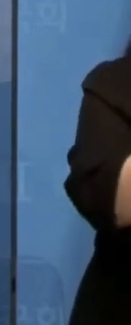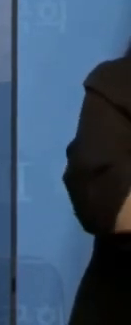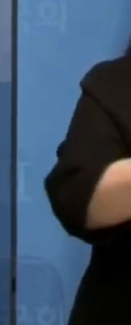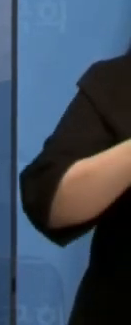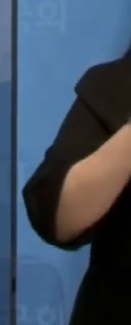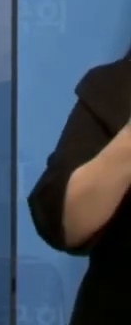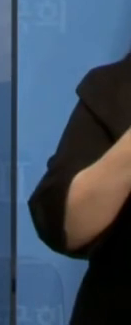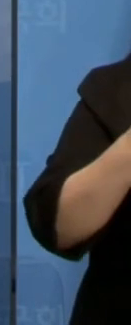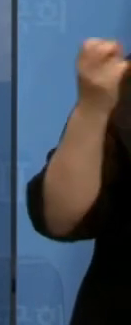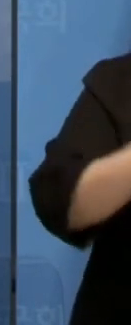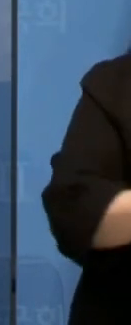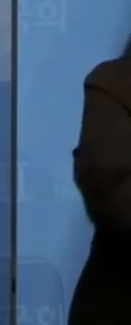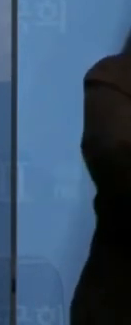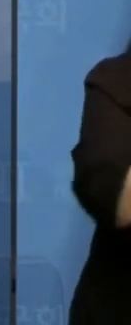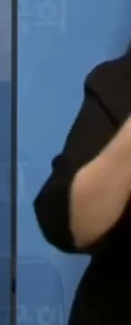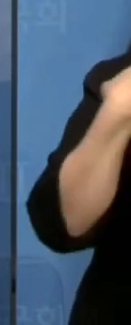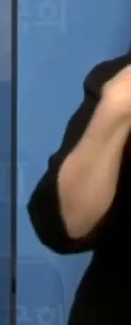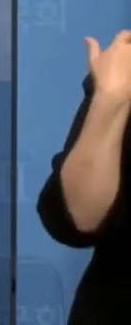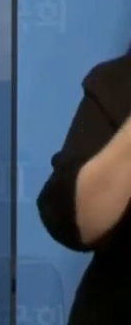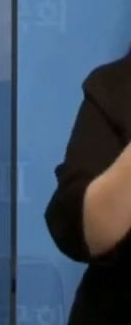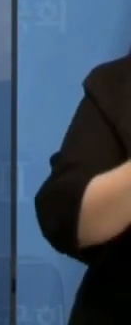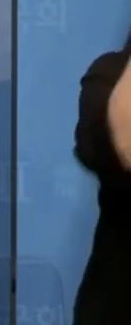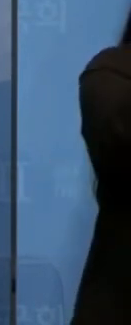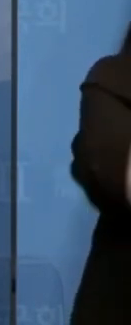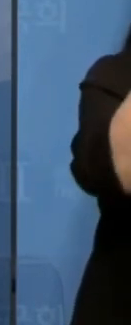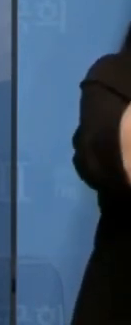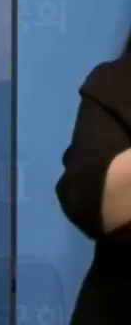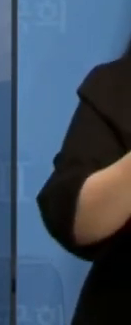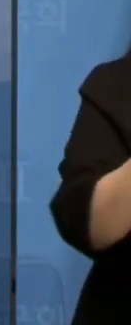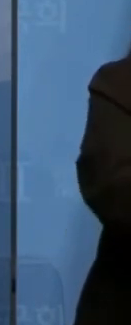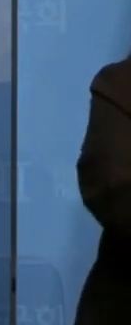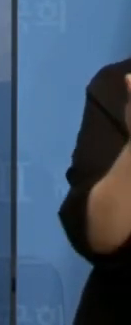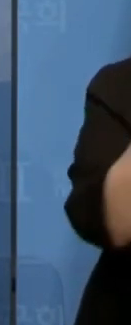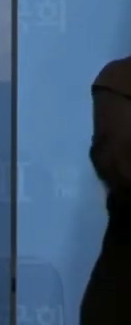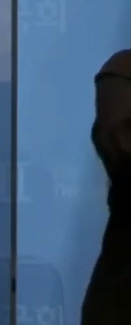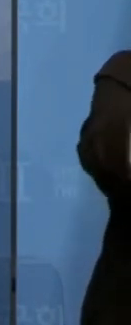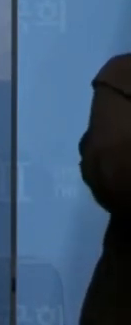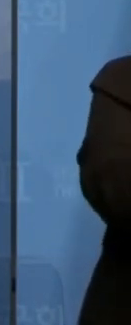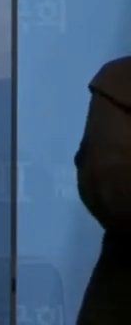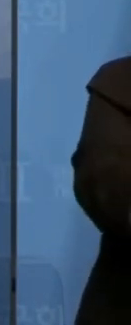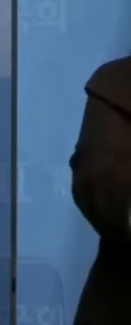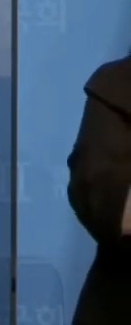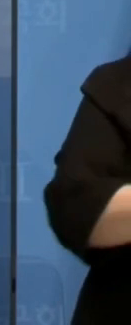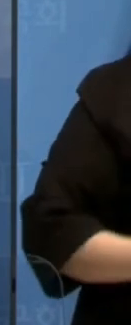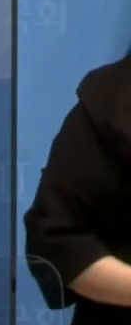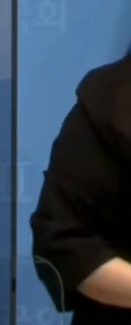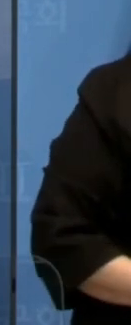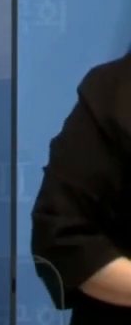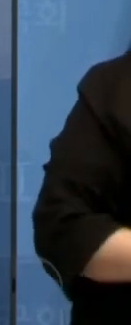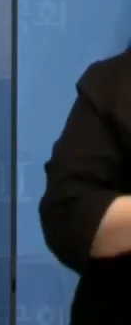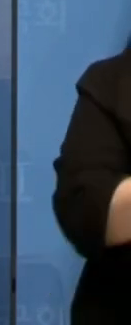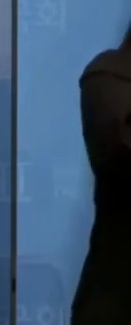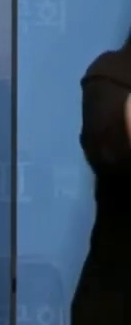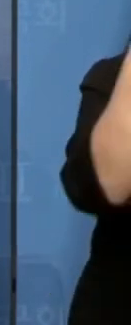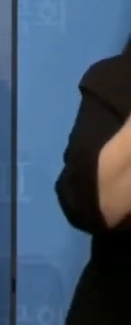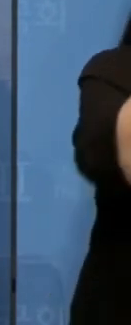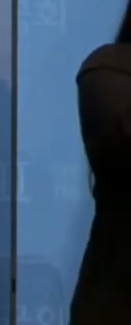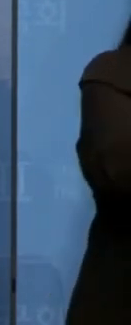하여 시장 주도의 상시적인 모니터링이 작동될 수 있도록 하였습니다. 금융당국의 감독